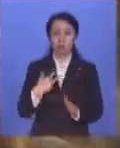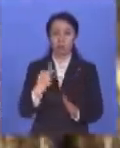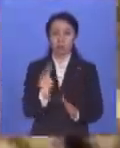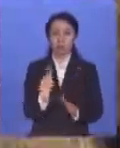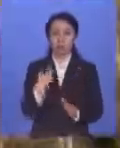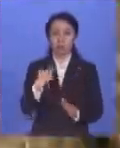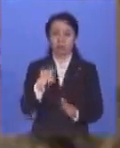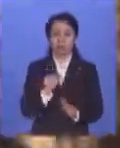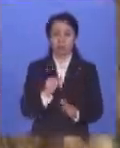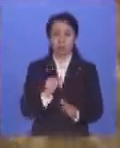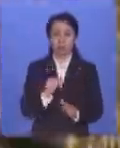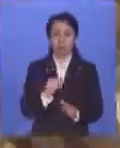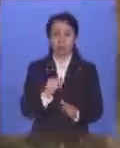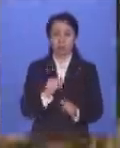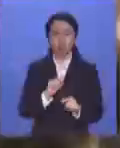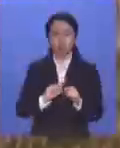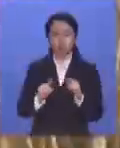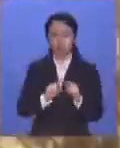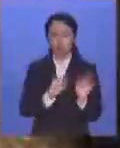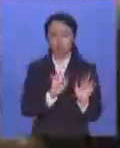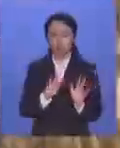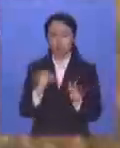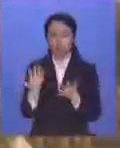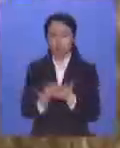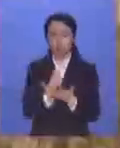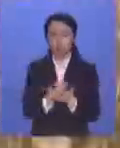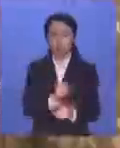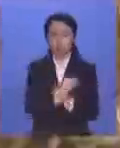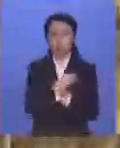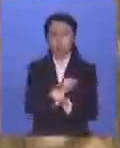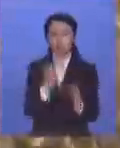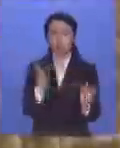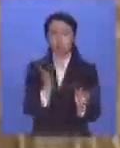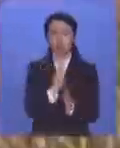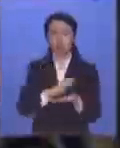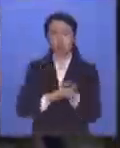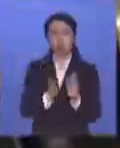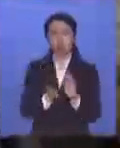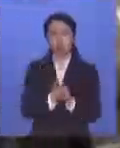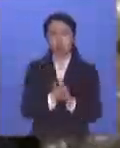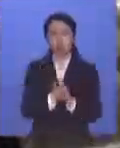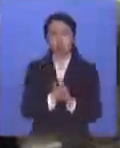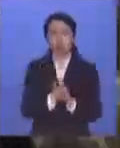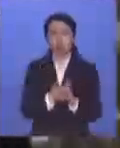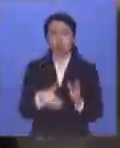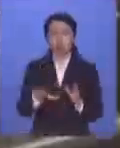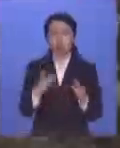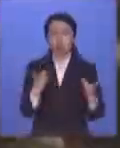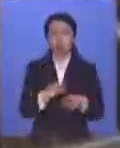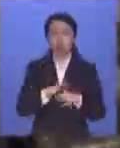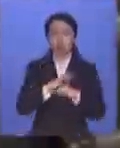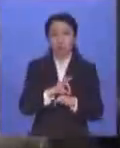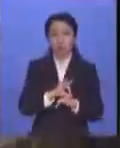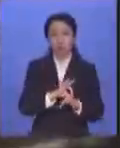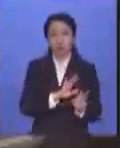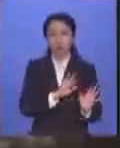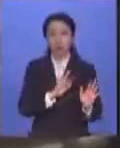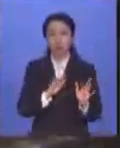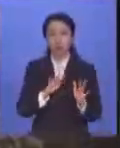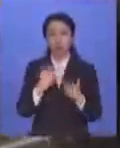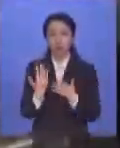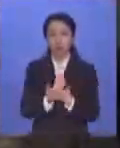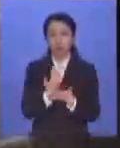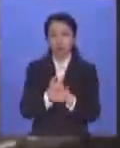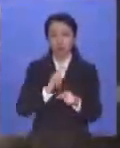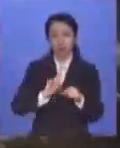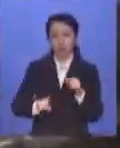центнера с гектара темпы уборочных работ сдерживают погодные условия предпринимаются все меры по проведению уборки в